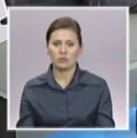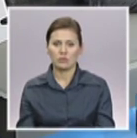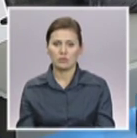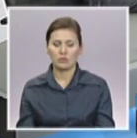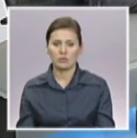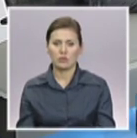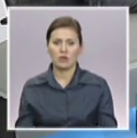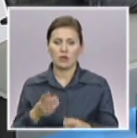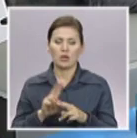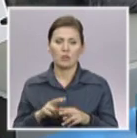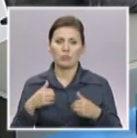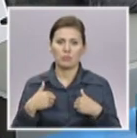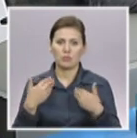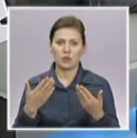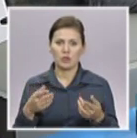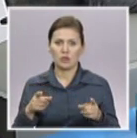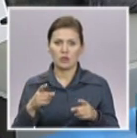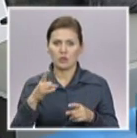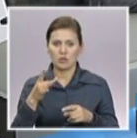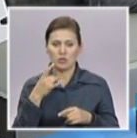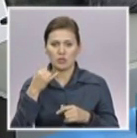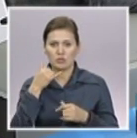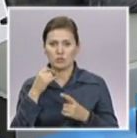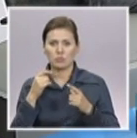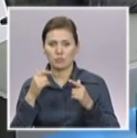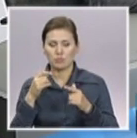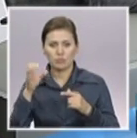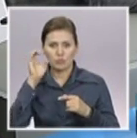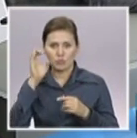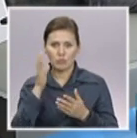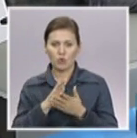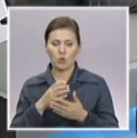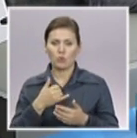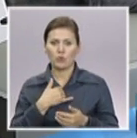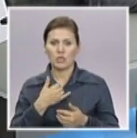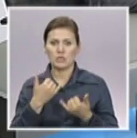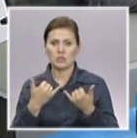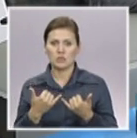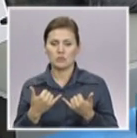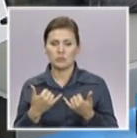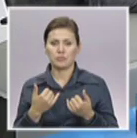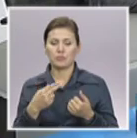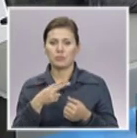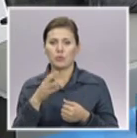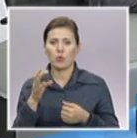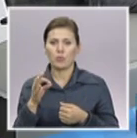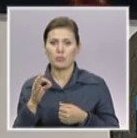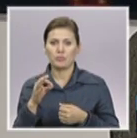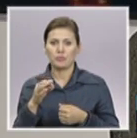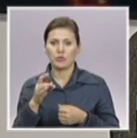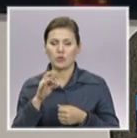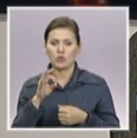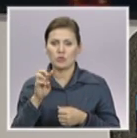данное предложение к нам уже не раз поступало. У нас сейчас по